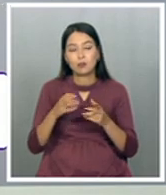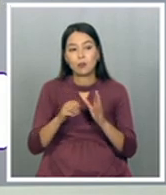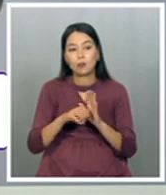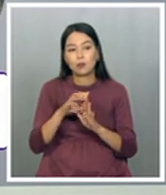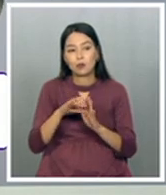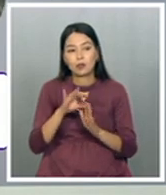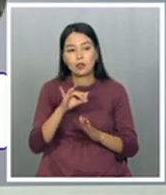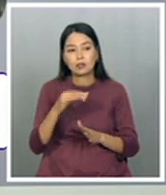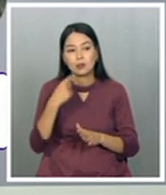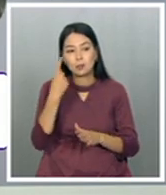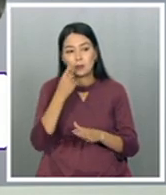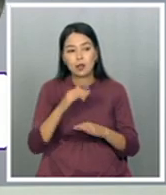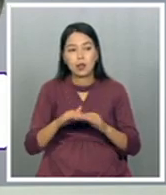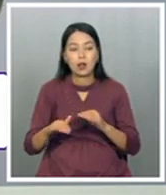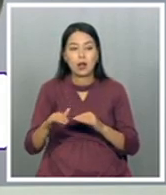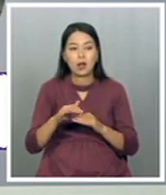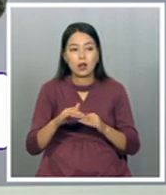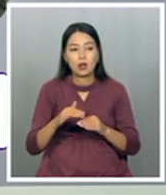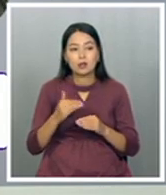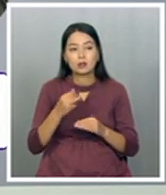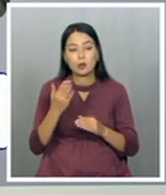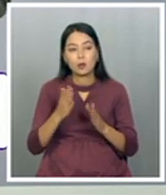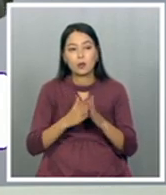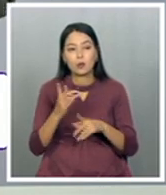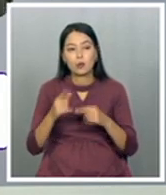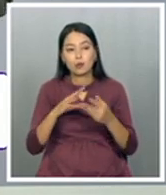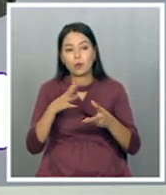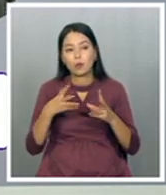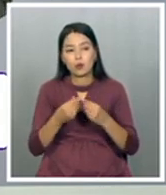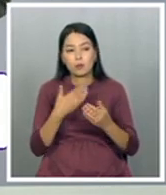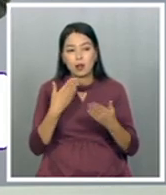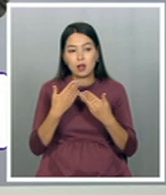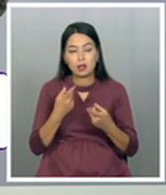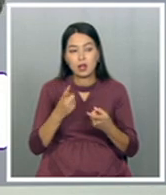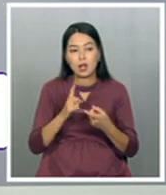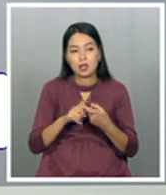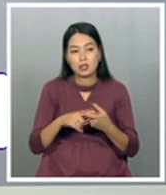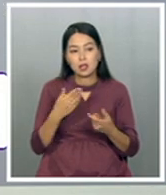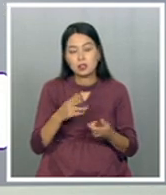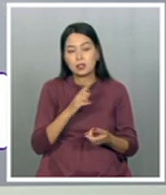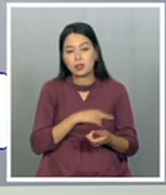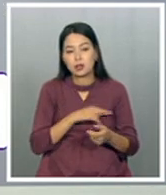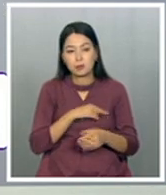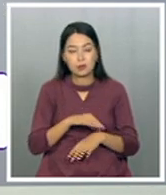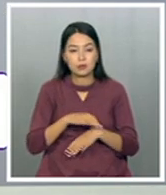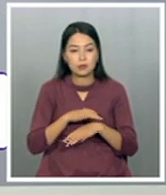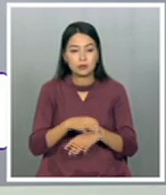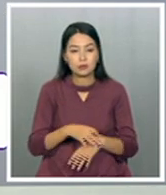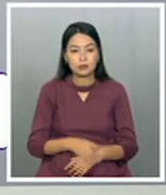оның өсімдік көлеміне қатынасының транспирация үдерісінің әсерін зерттеу.